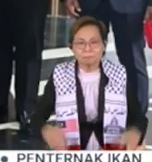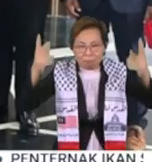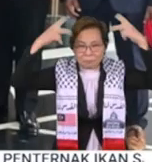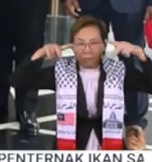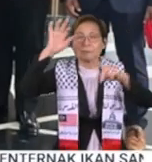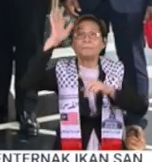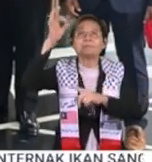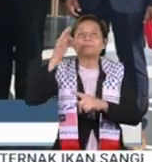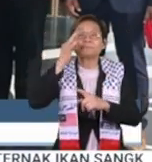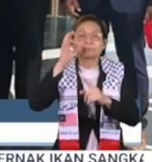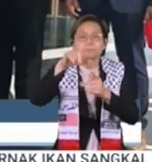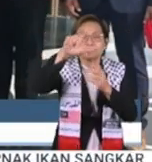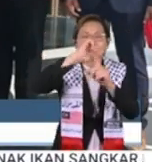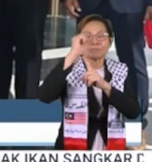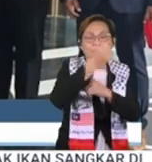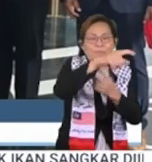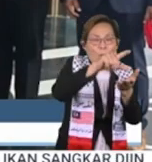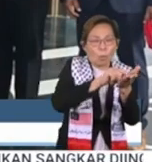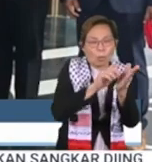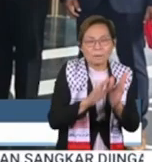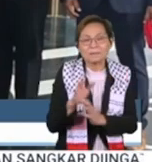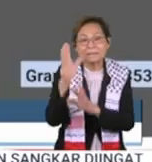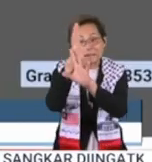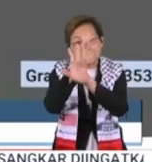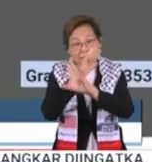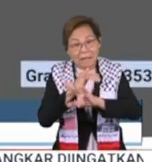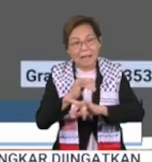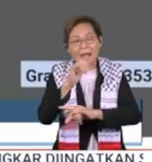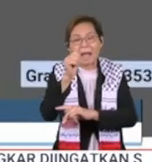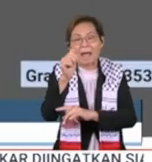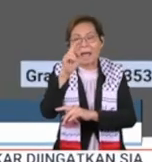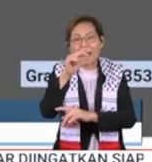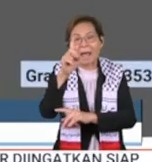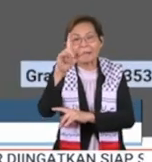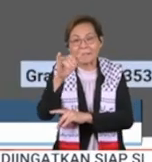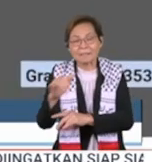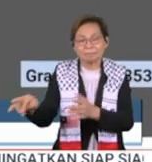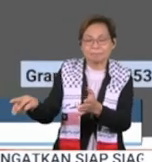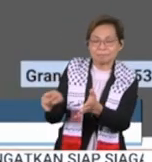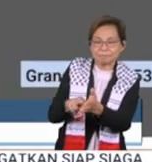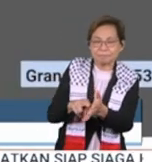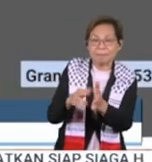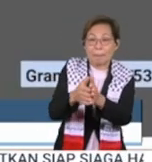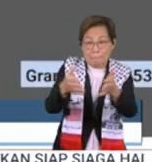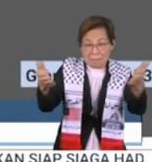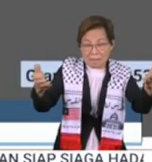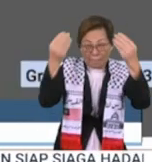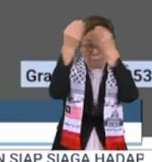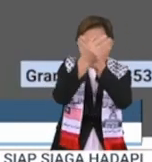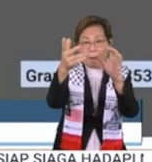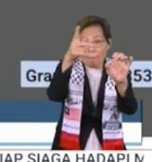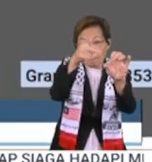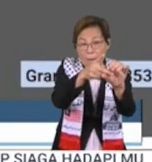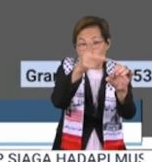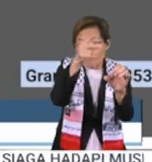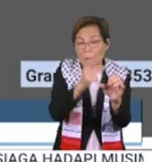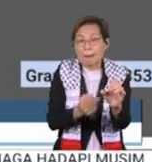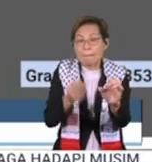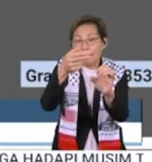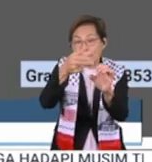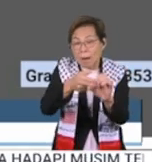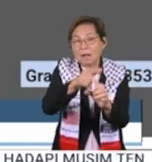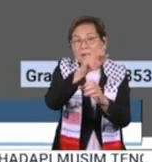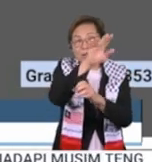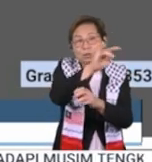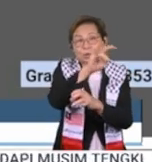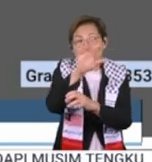Presiden Persekutuan Persatuan Wartawan Sarawak FSGA Andy Jong Wan Jun dalam kenyataan media memaklumkan penyertaan ini termasuk